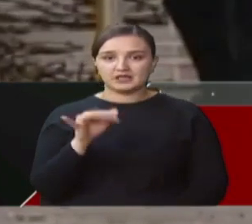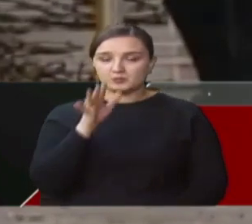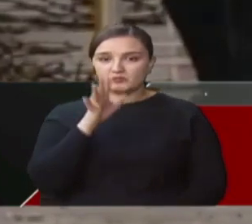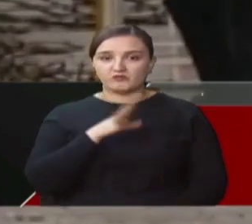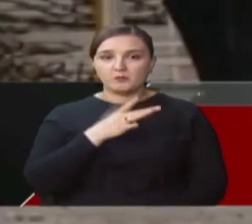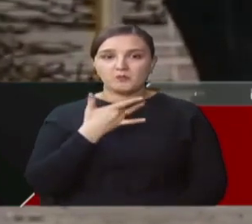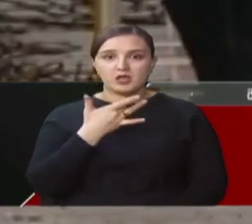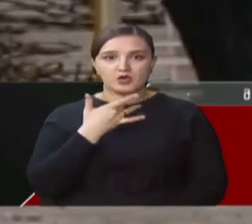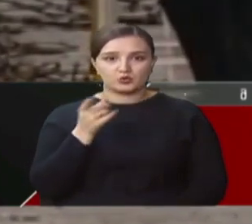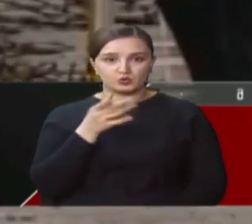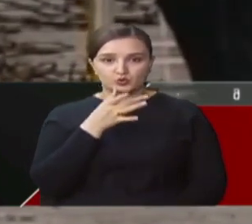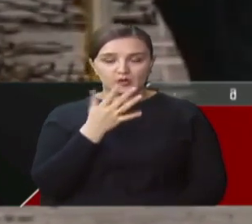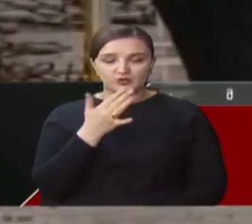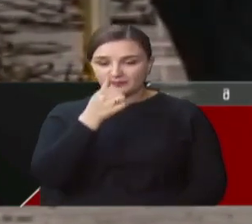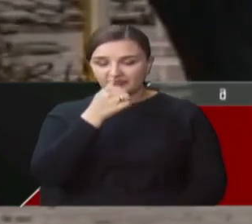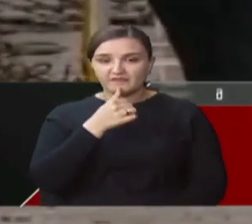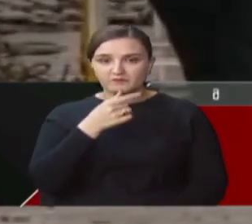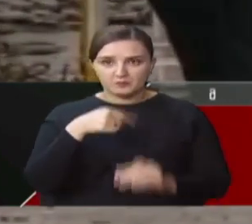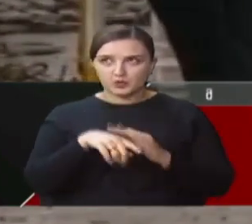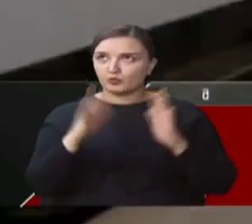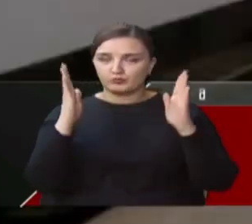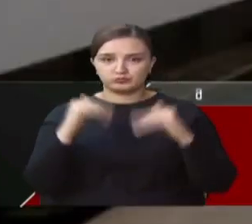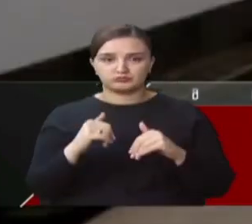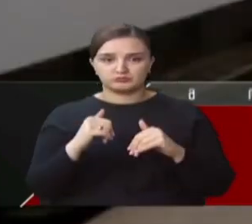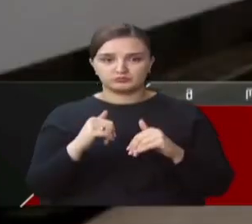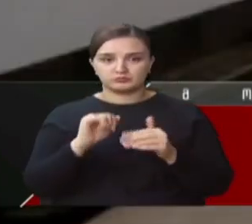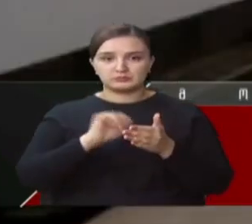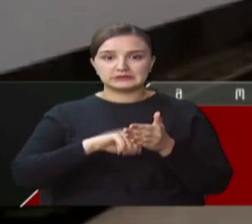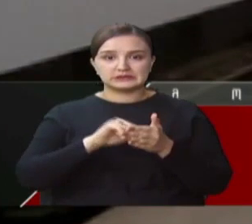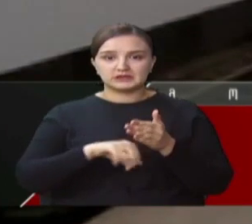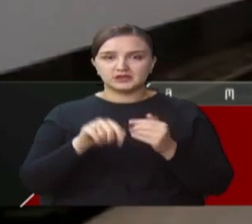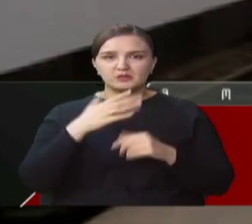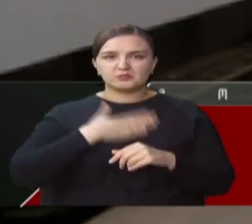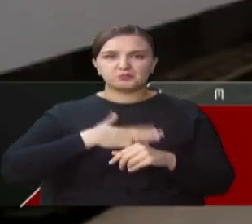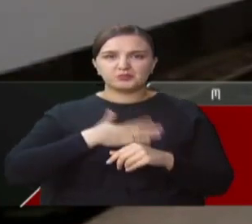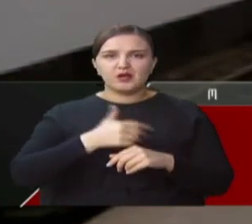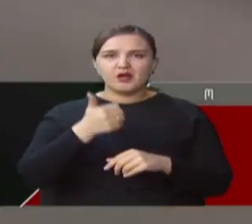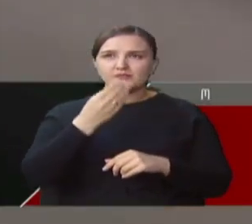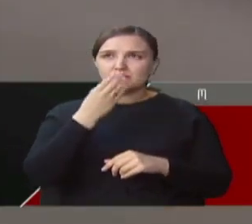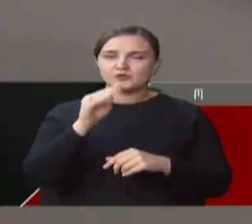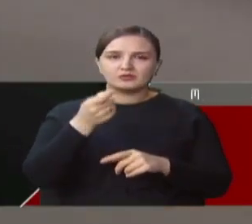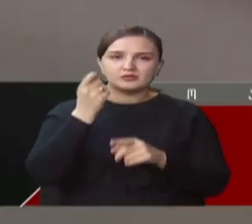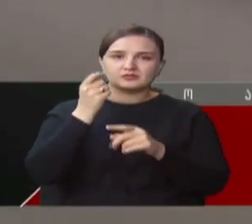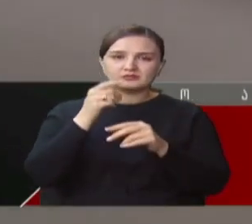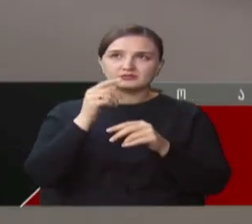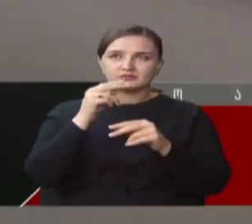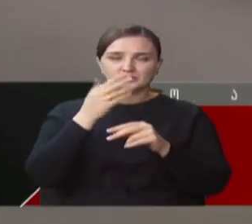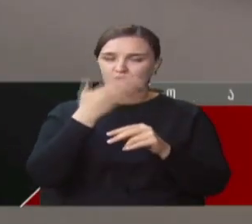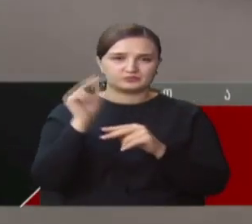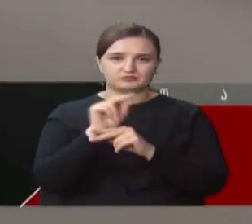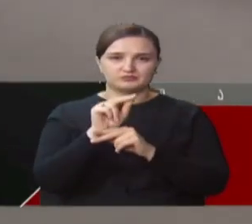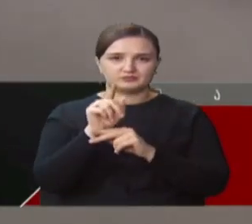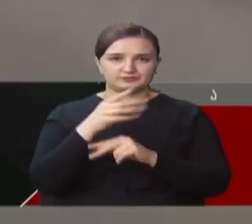დროს ჩაუტარდა. Თუმცა რამდენიმე თვეში მეტროსადგურში ჭერი ჩამოინგრა, რის მიზეზადაც უხარისხო ჩატარებული სამუშაოები დასახელდა. 4